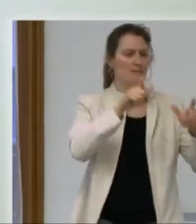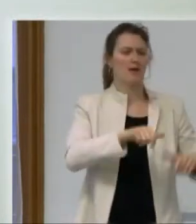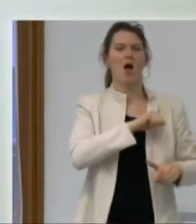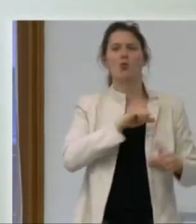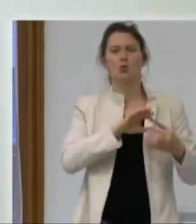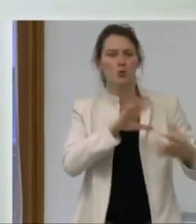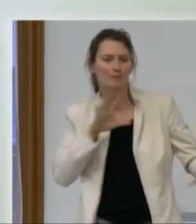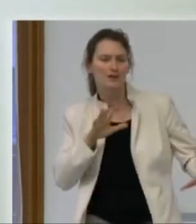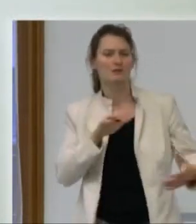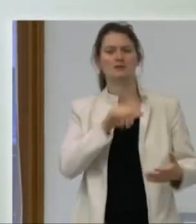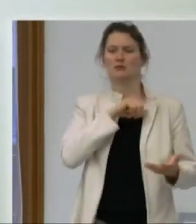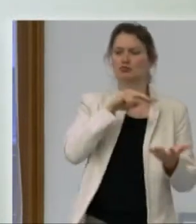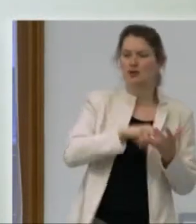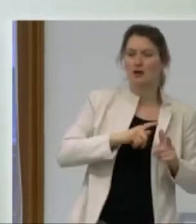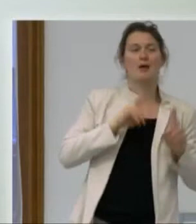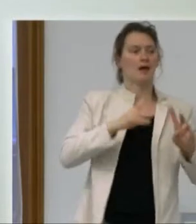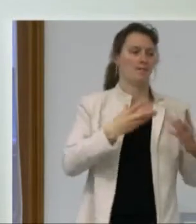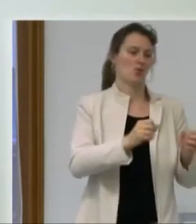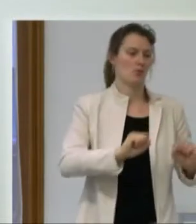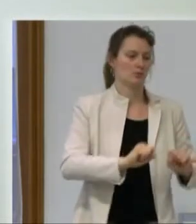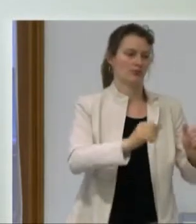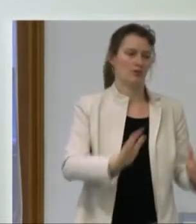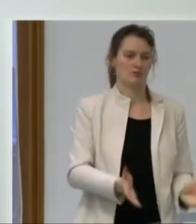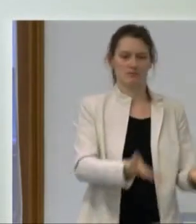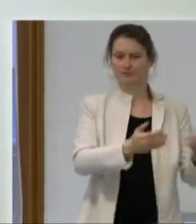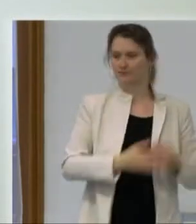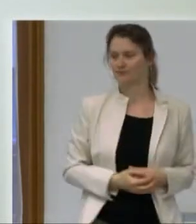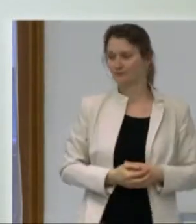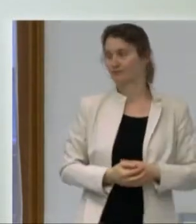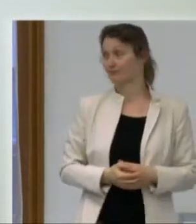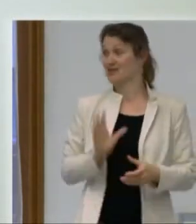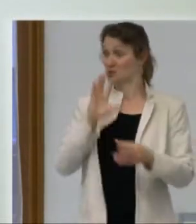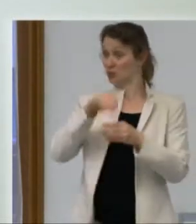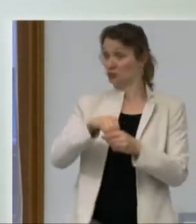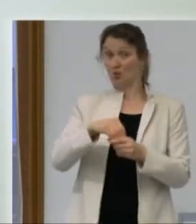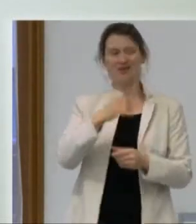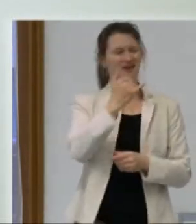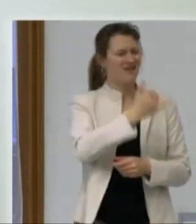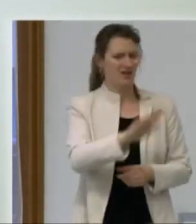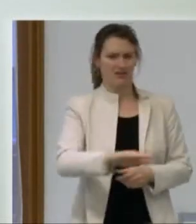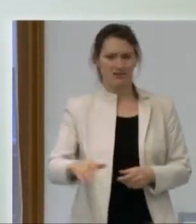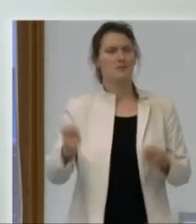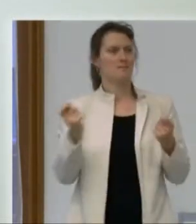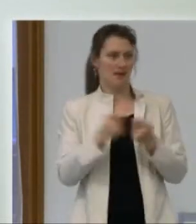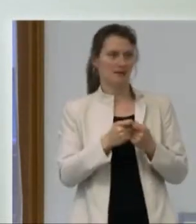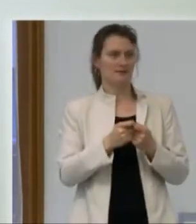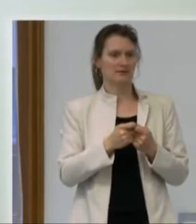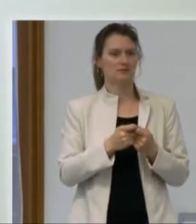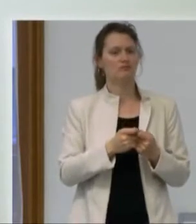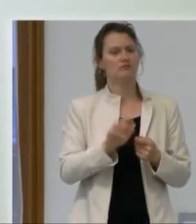Selbstbestimmung auch erfüllt werden können. Und so sieht Inklusion bei jedem Kind eigentlich seine